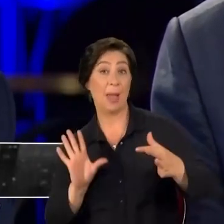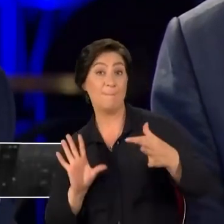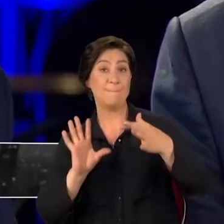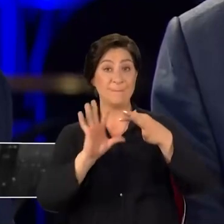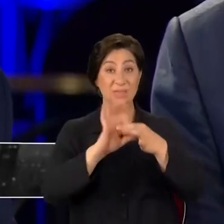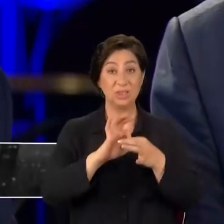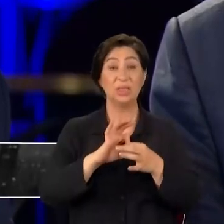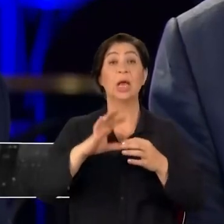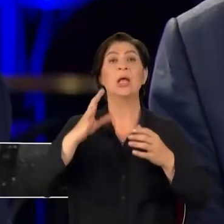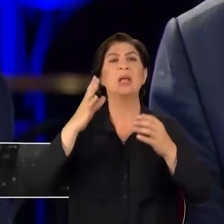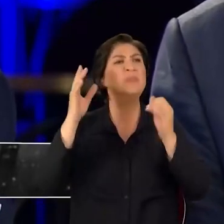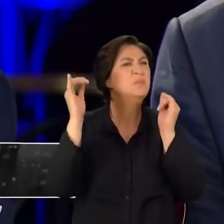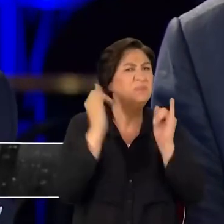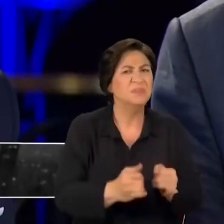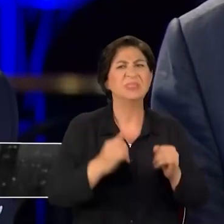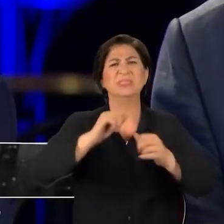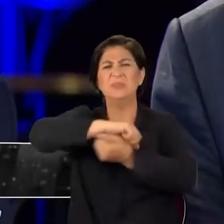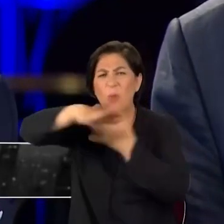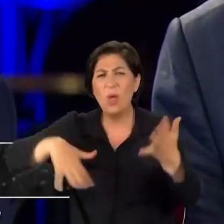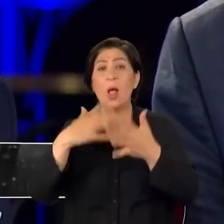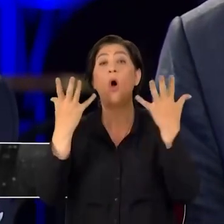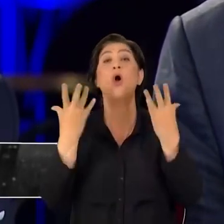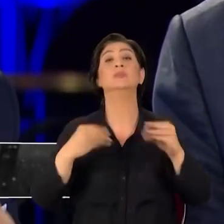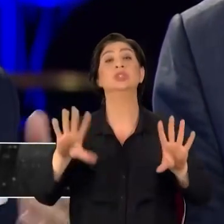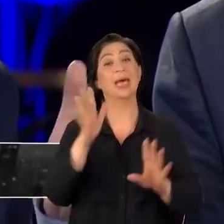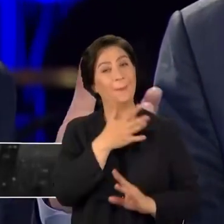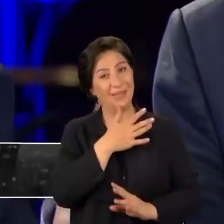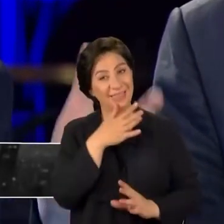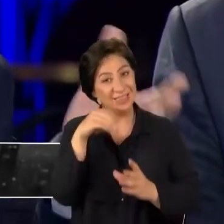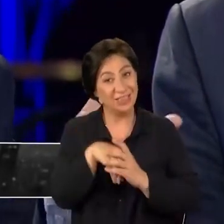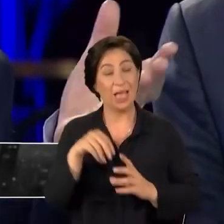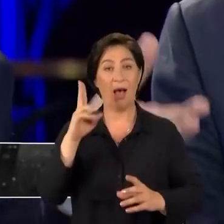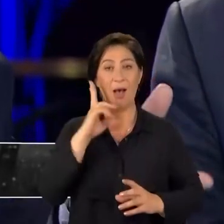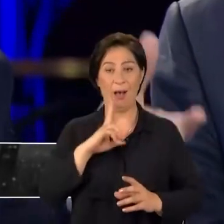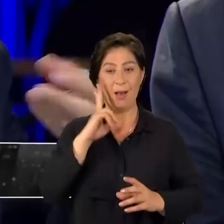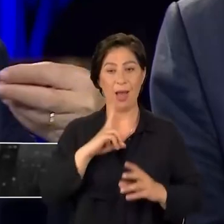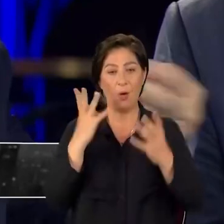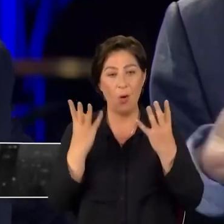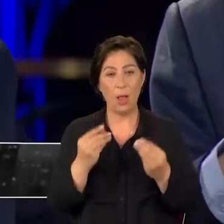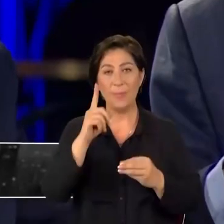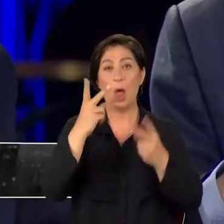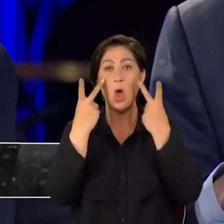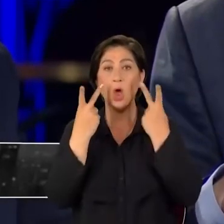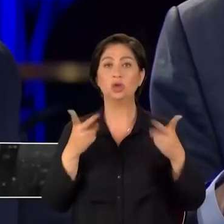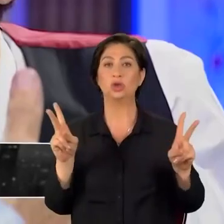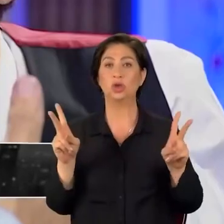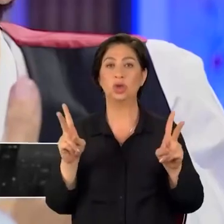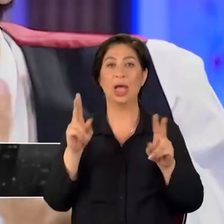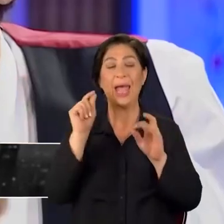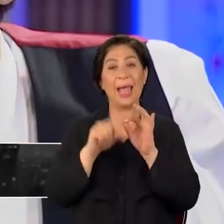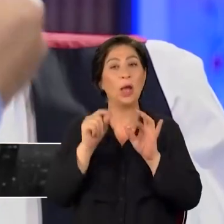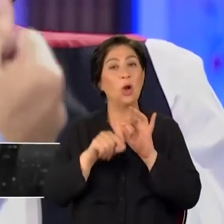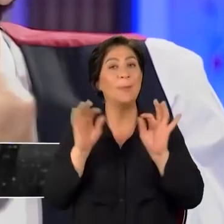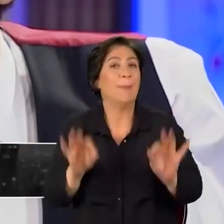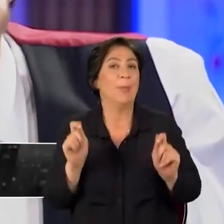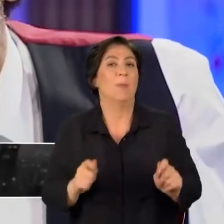anda tröstlerin ve kartellerin olmayacağını bildiği için... Ahlak üzerine kurulmuş bir özgürlükçü ekonomi.